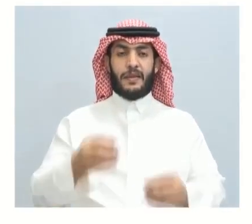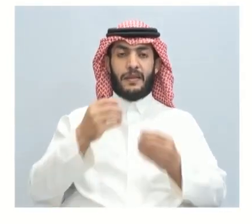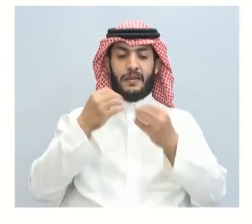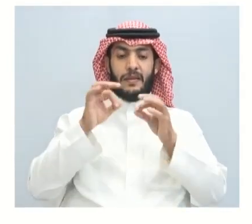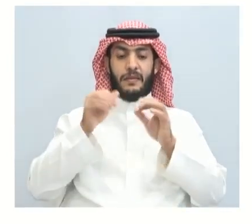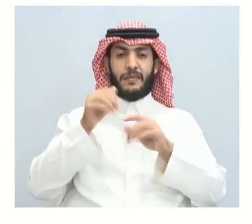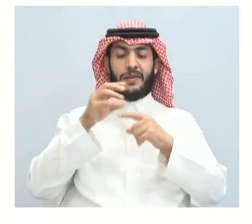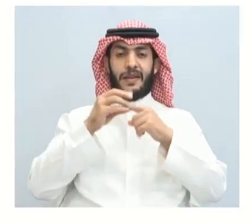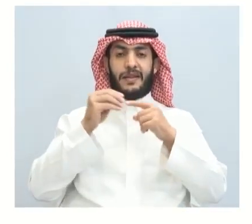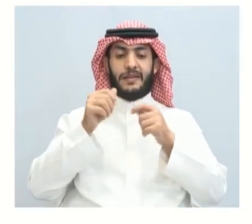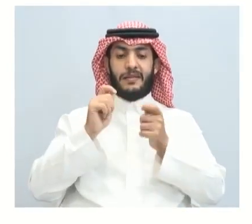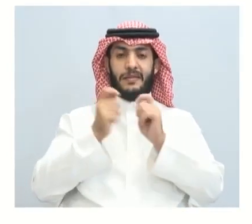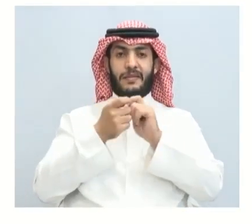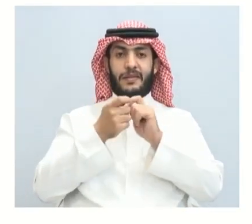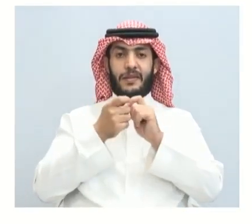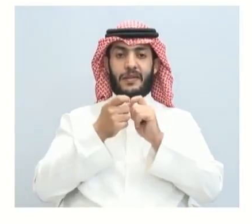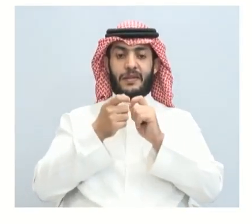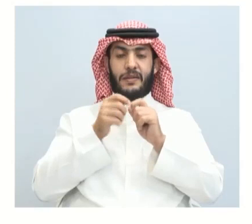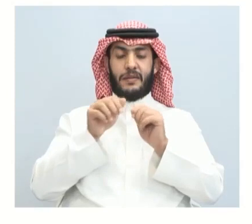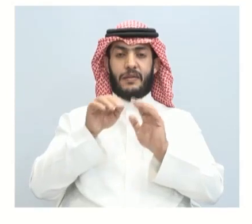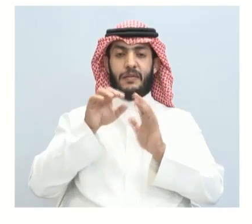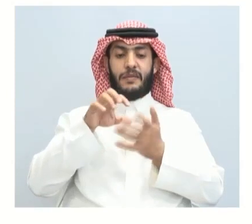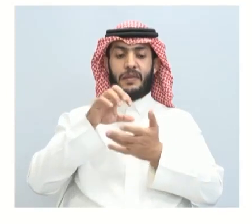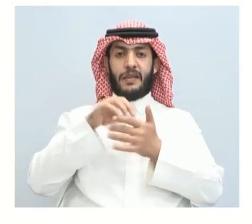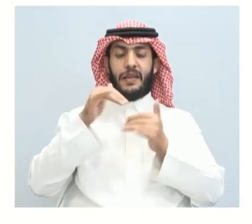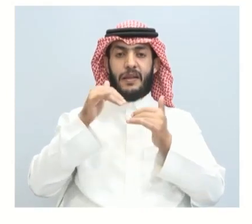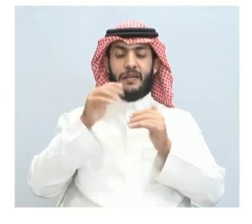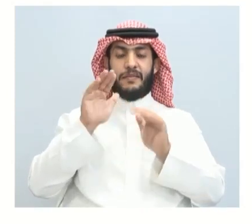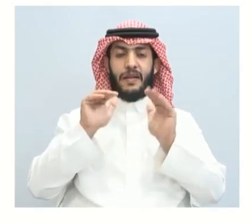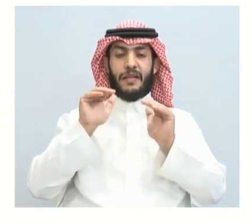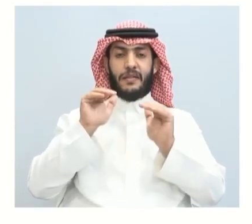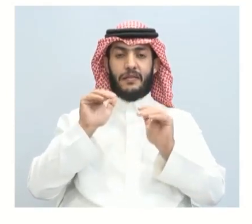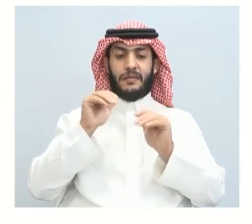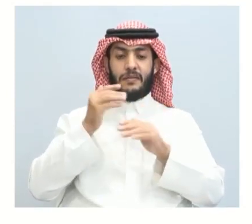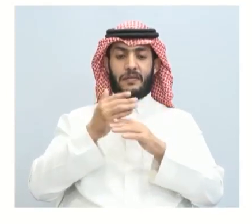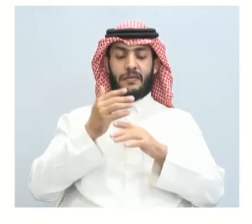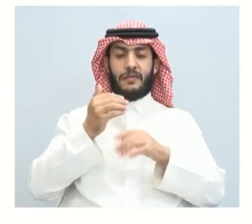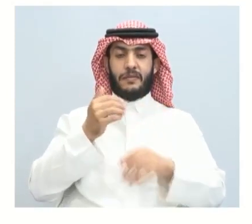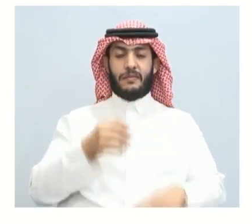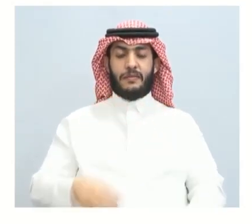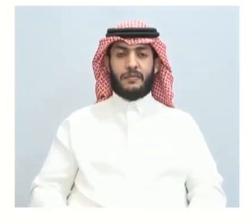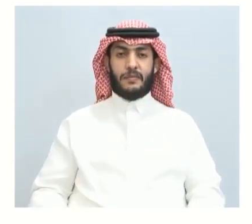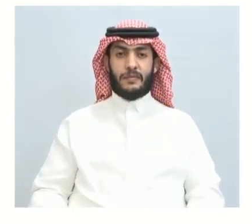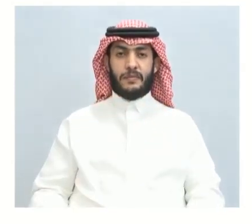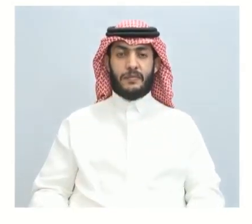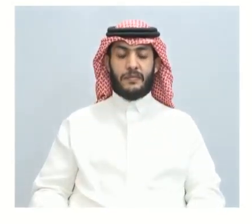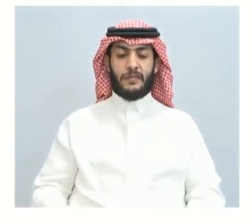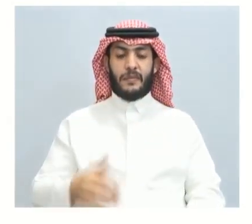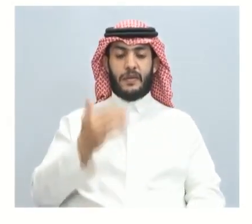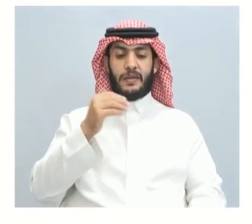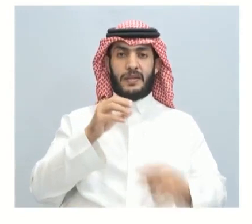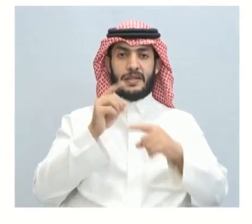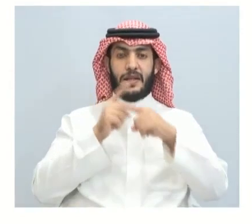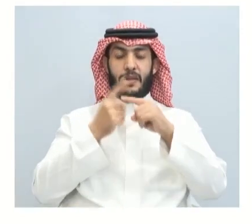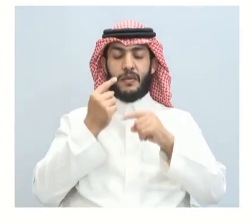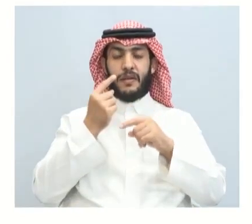بس ما اكتب اكس خلاص احط بدالها ايش احط مكان الاكس فراغ اضع مكان الاكس فراغ تربيع زائدا واحد